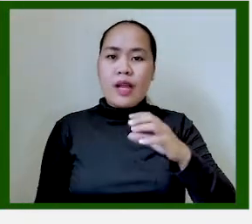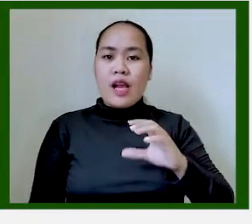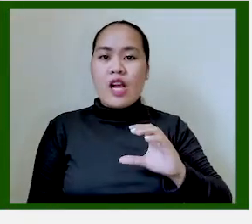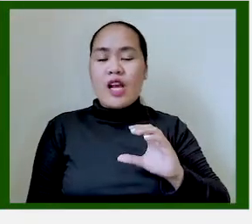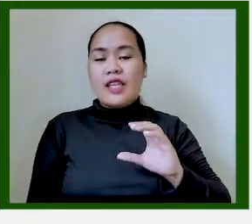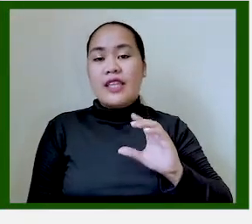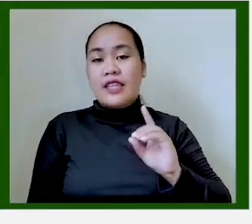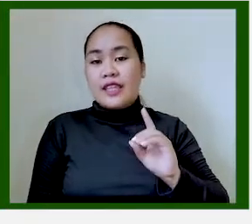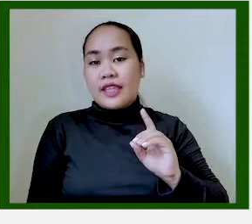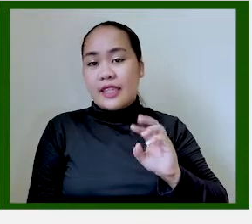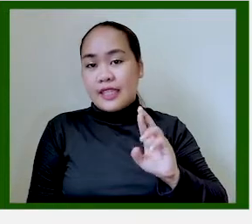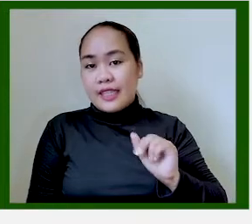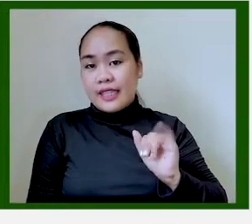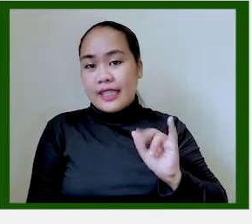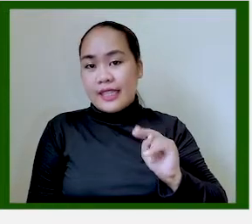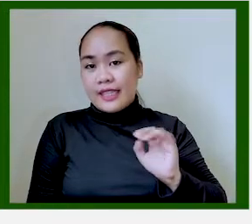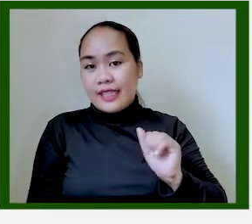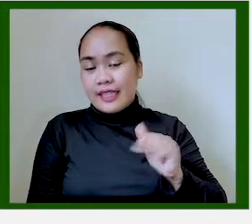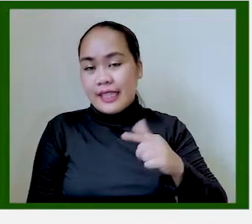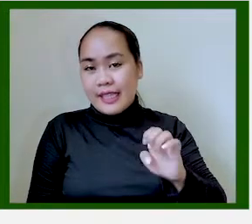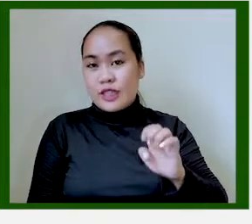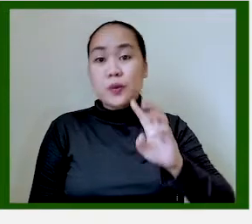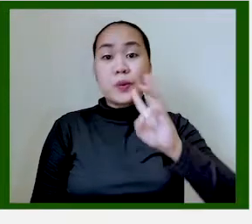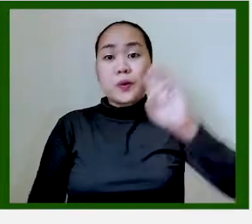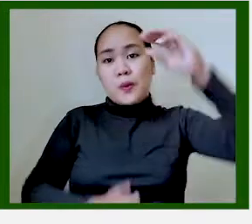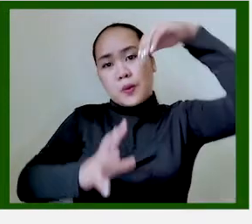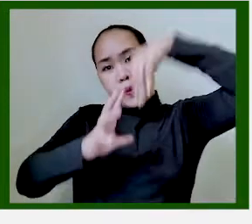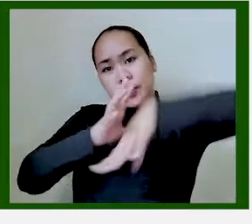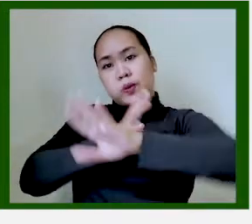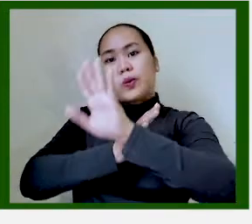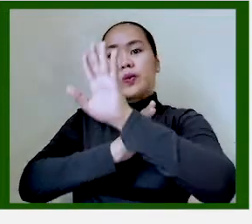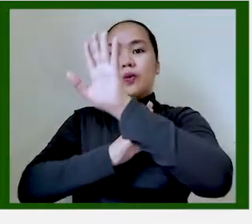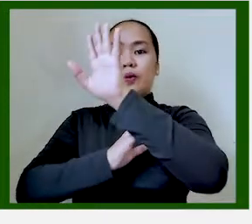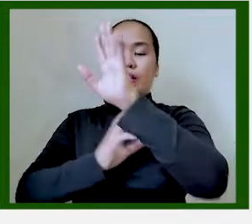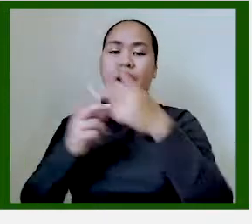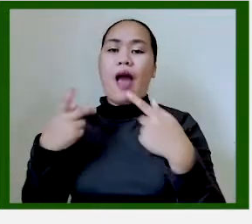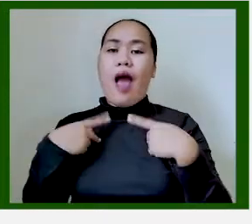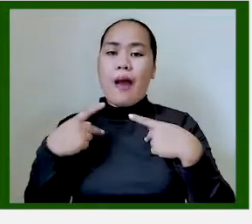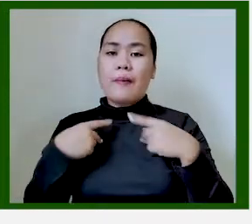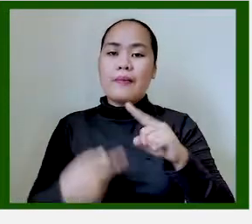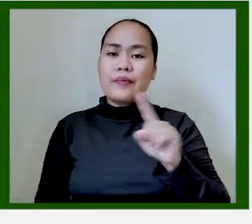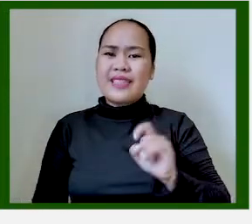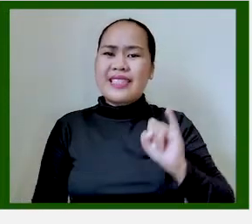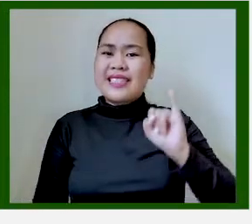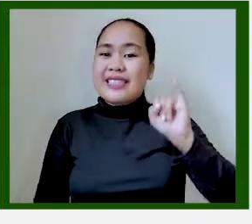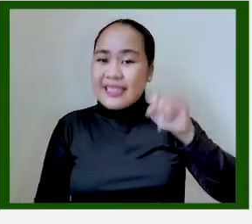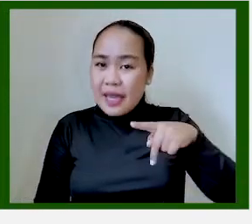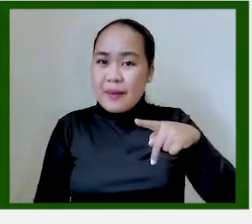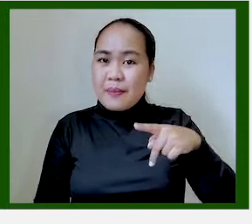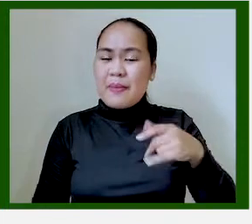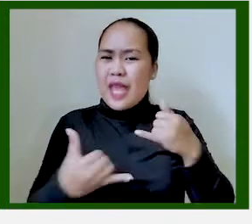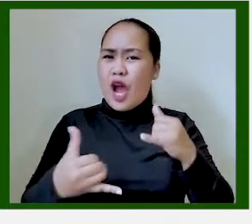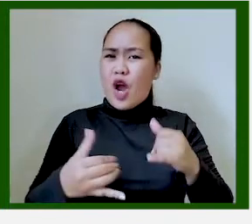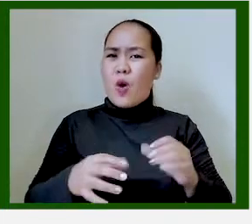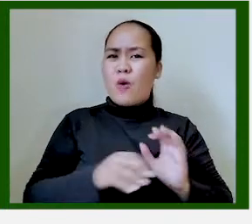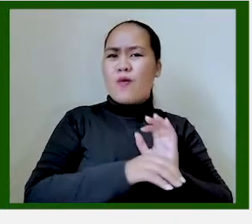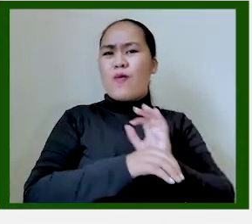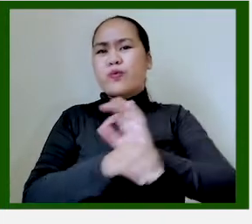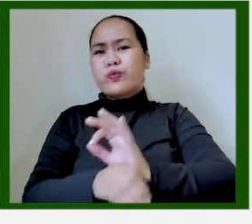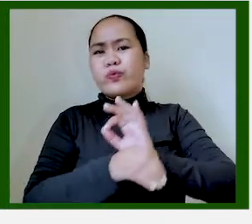then nasira, then nag-seep out yung water, no, nagkaroon ng seepage, and then dahil doon sa extreme